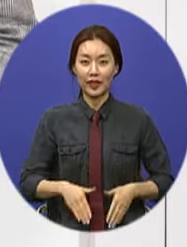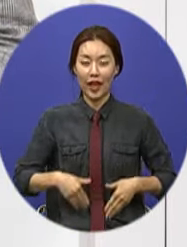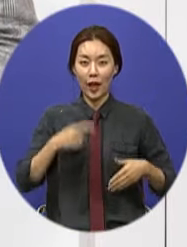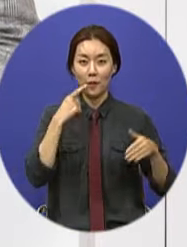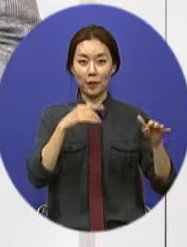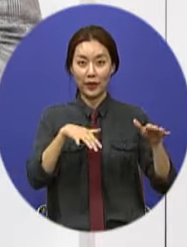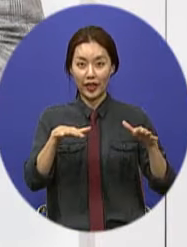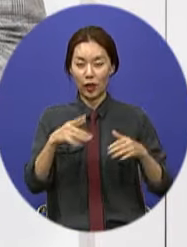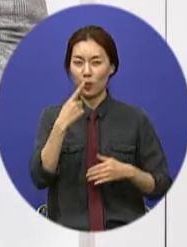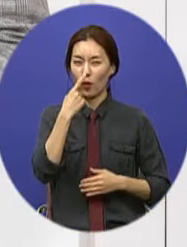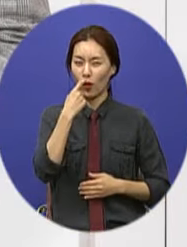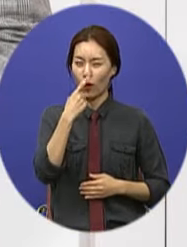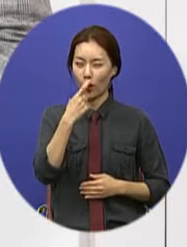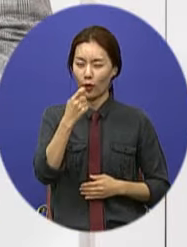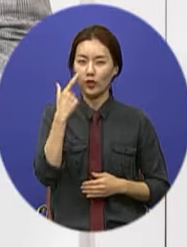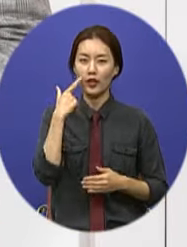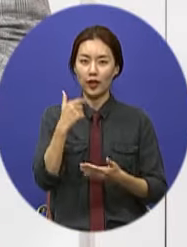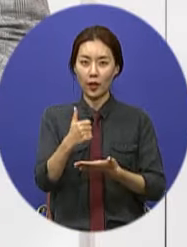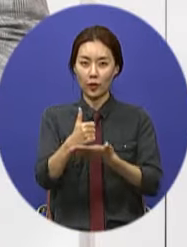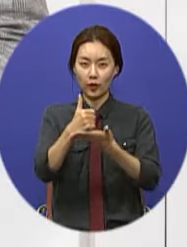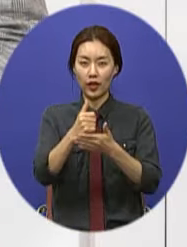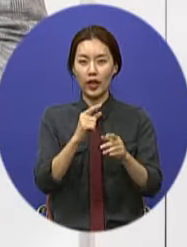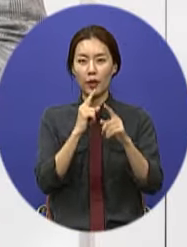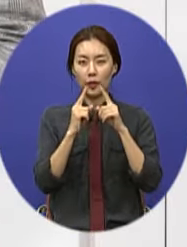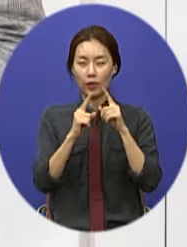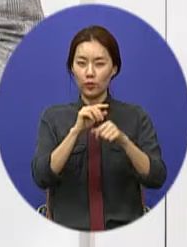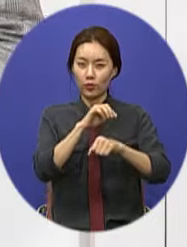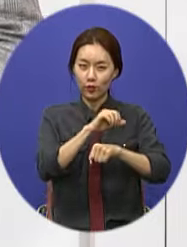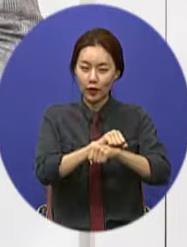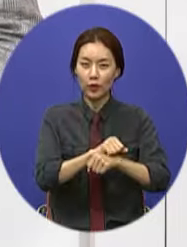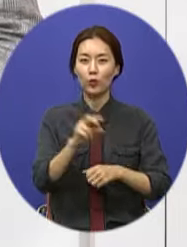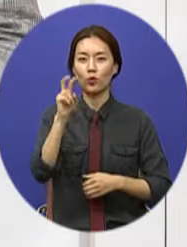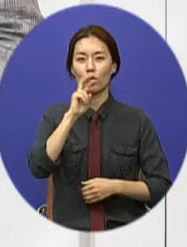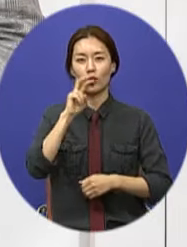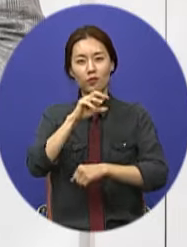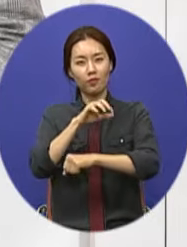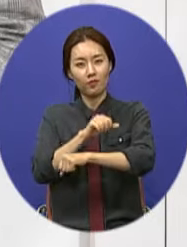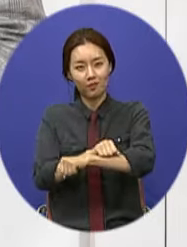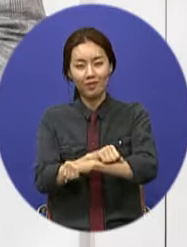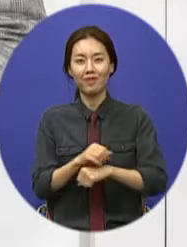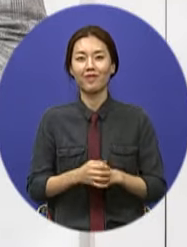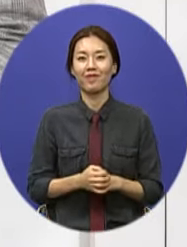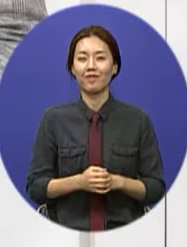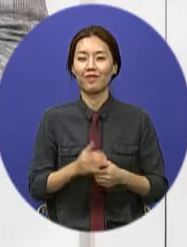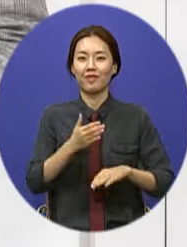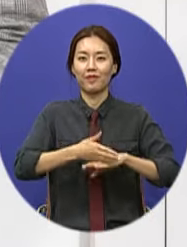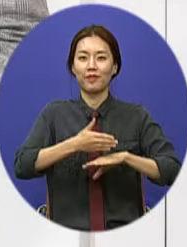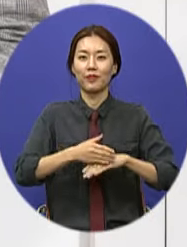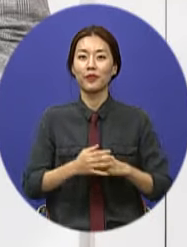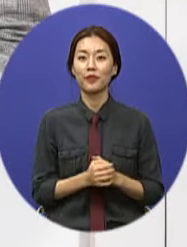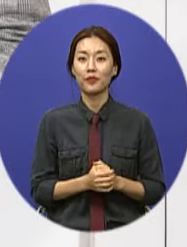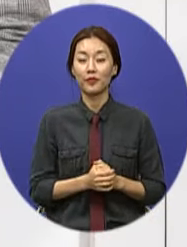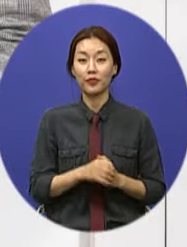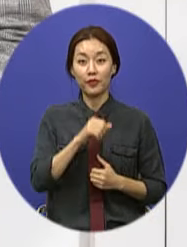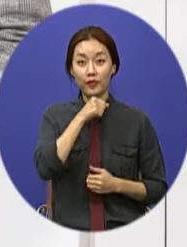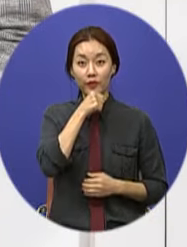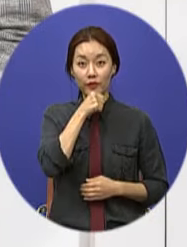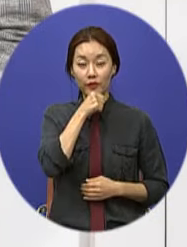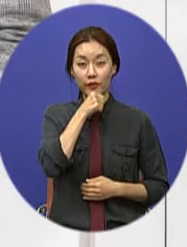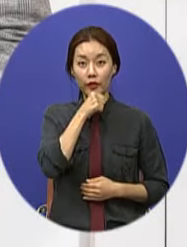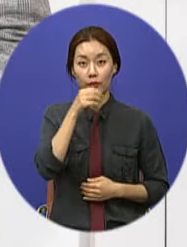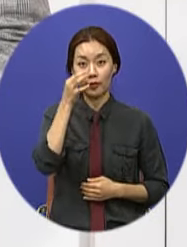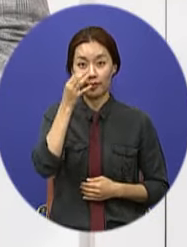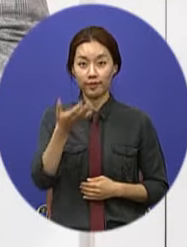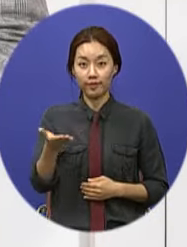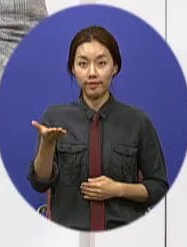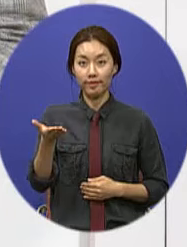남해에서 우리 멋쟁이 아버님 네. 말씀도 잘하시고 노래도 잘하시고 네. 잘해주셨습니다. 자, 자 점수를 한번